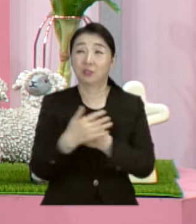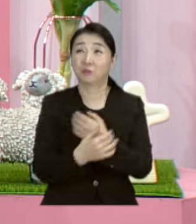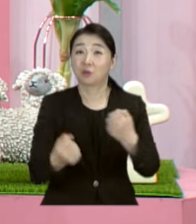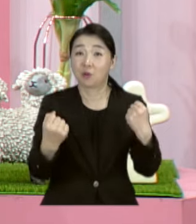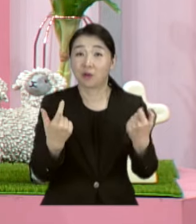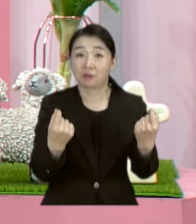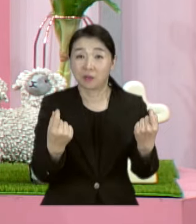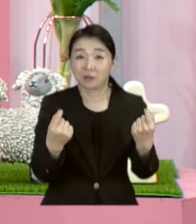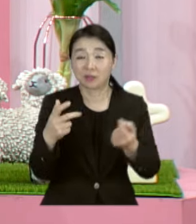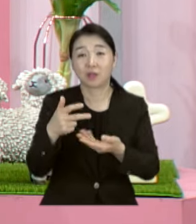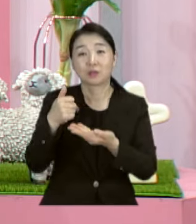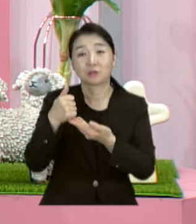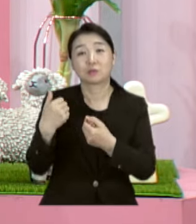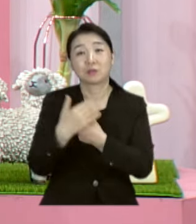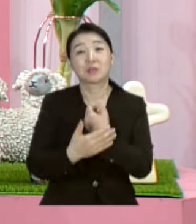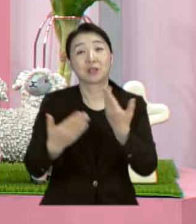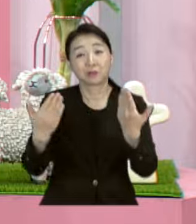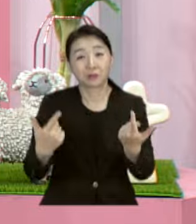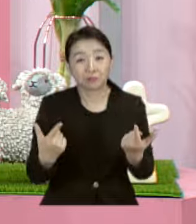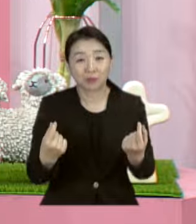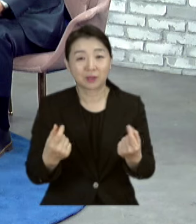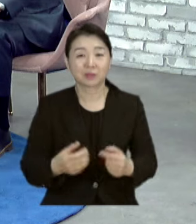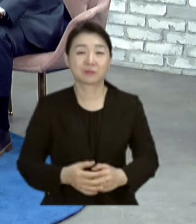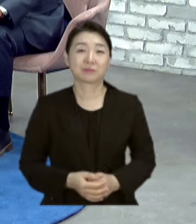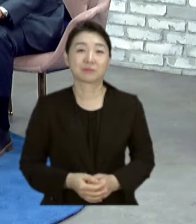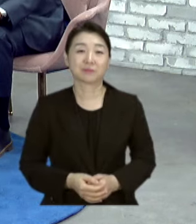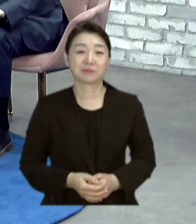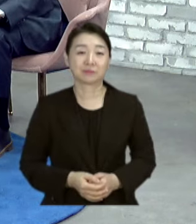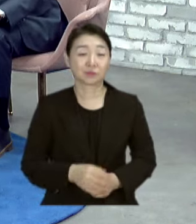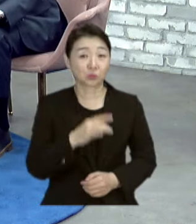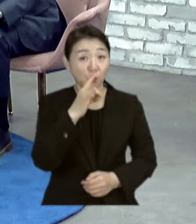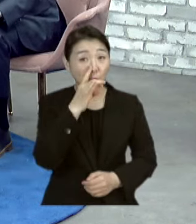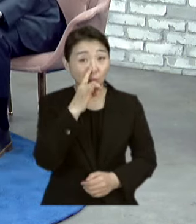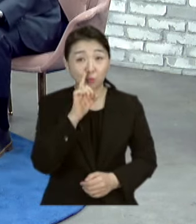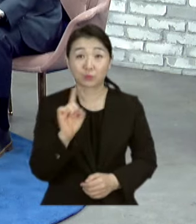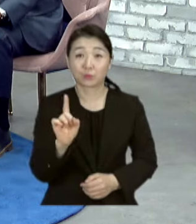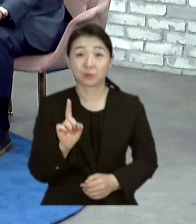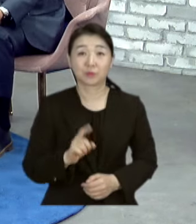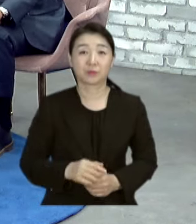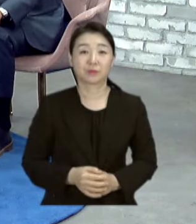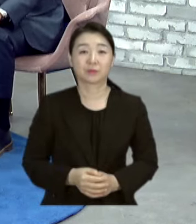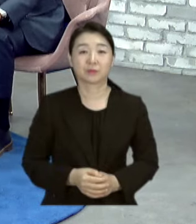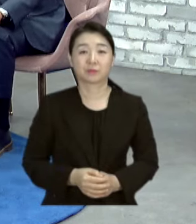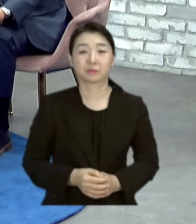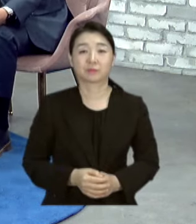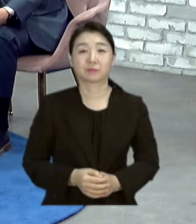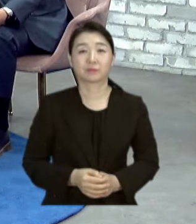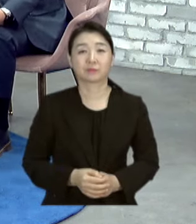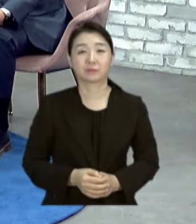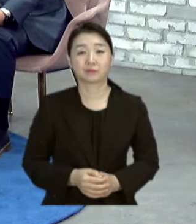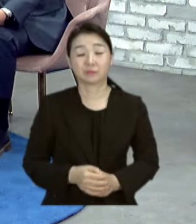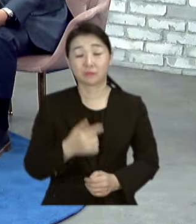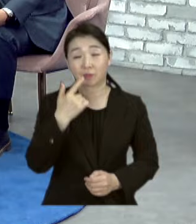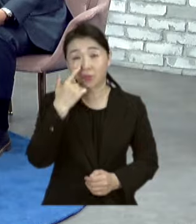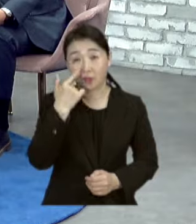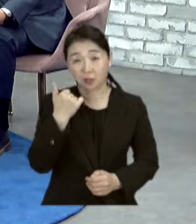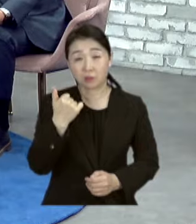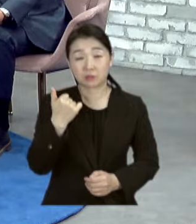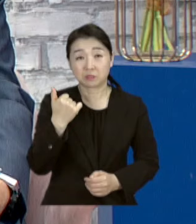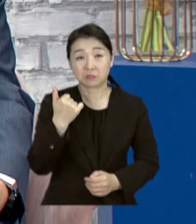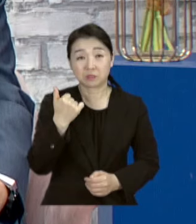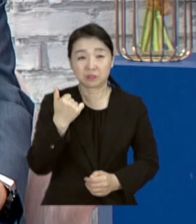있으니까 주님이 뭐 은혜를 주신 거죠. 그런데 네. 목사님, 저 궁금한 게 네. 네. 아버님이 이렇게 어려운